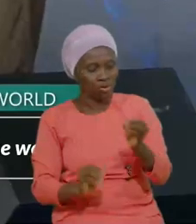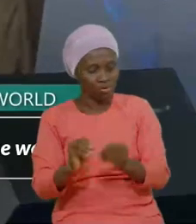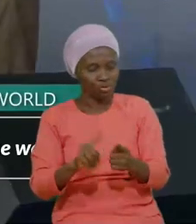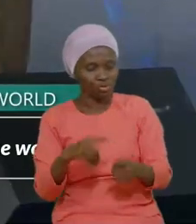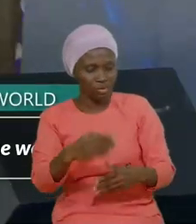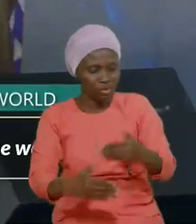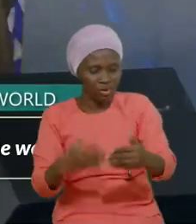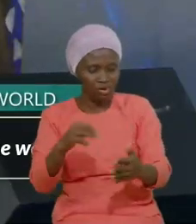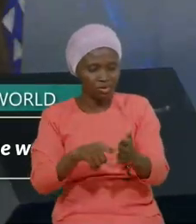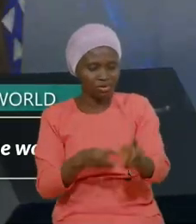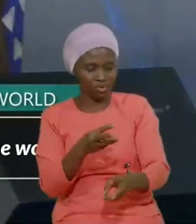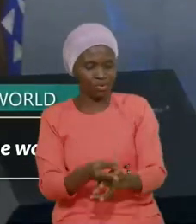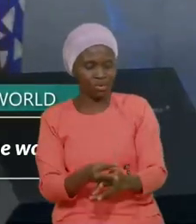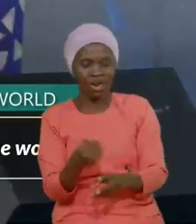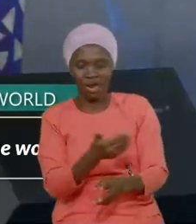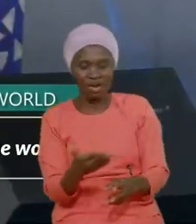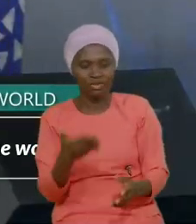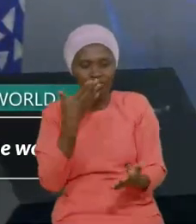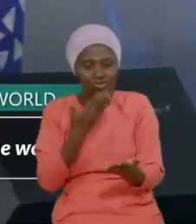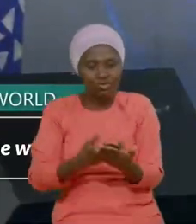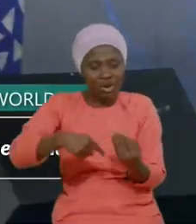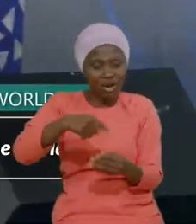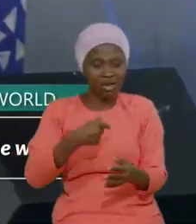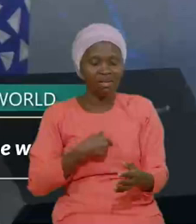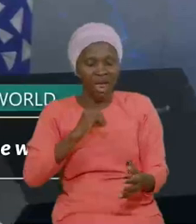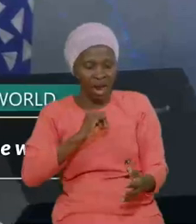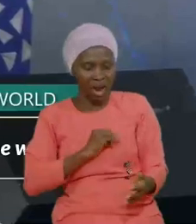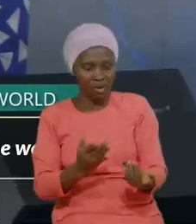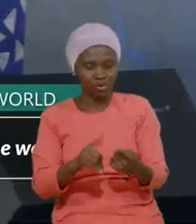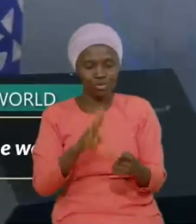Je veux contribuer au progrès du monde.